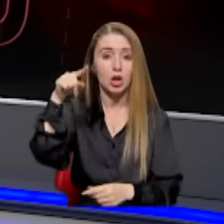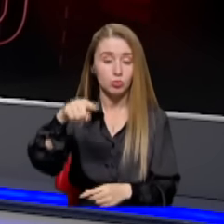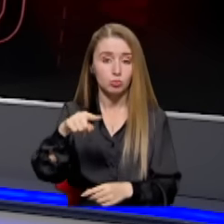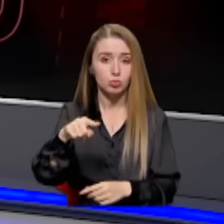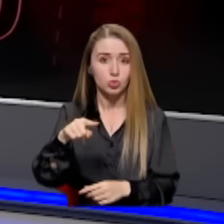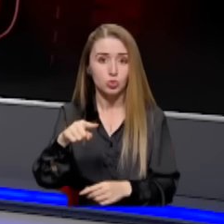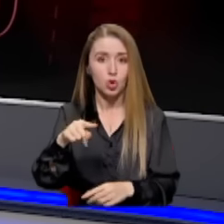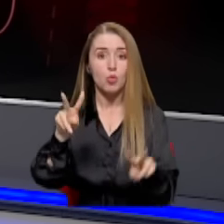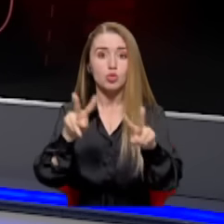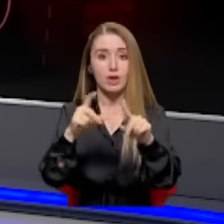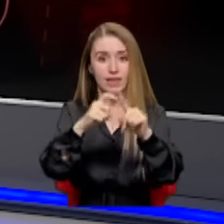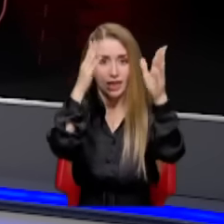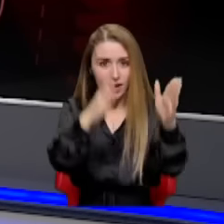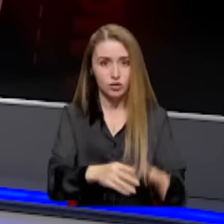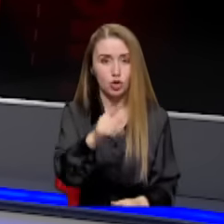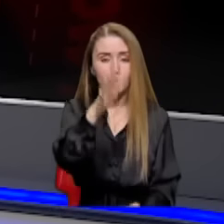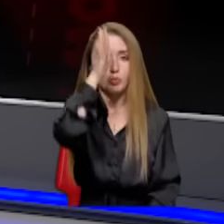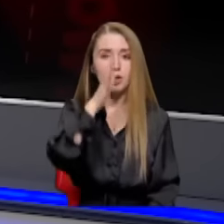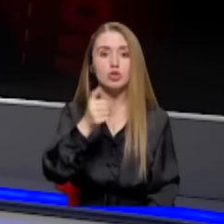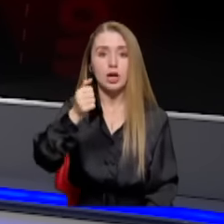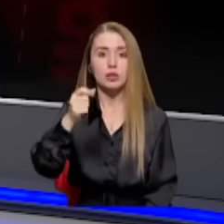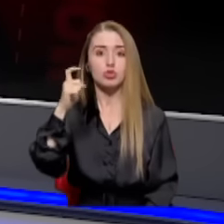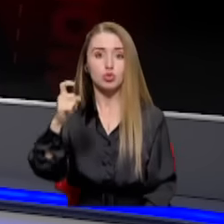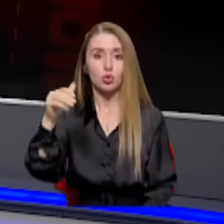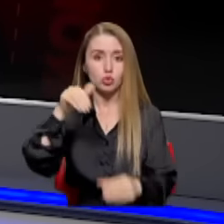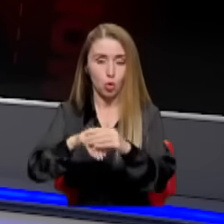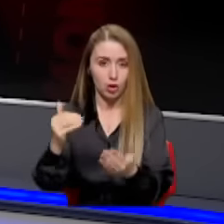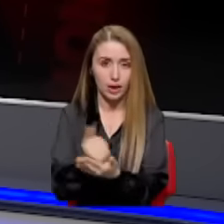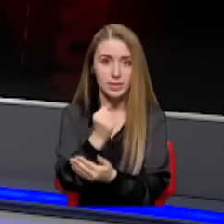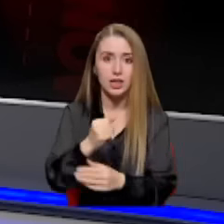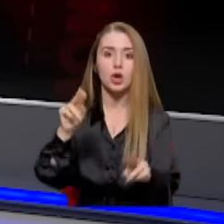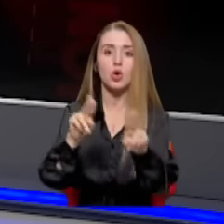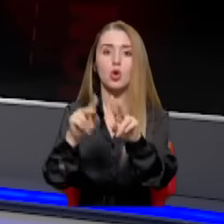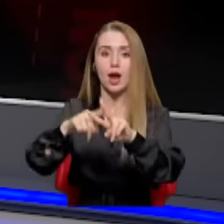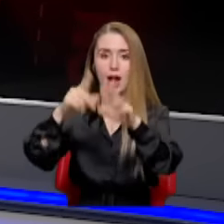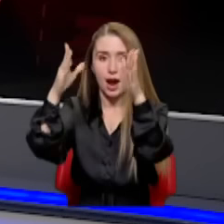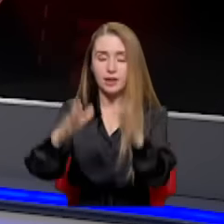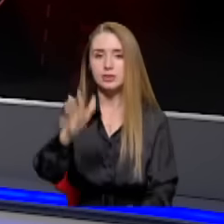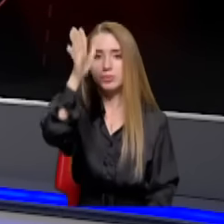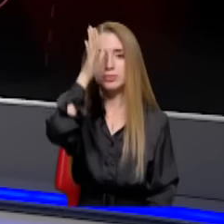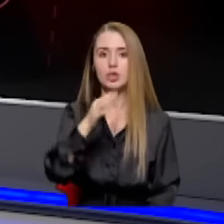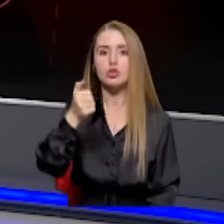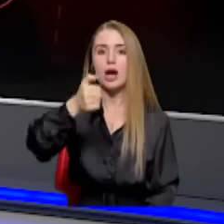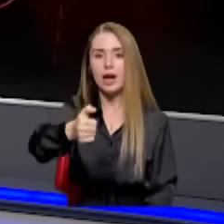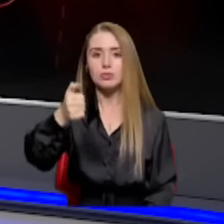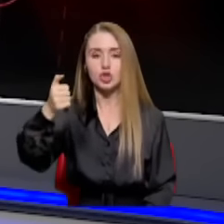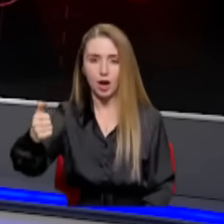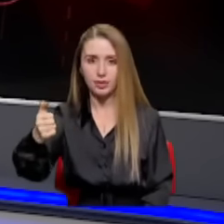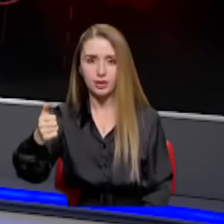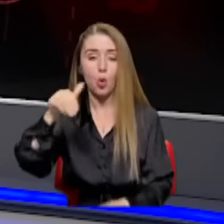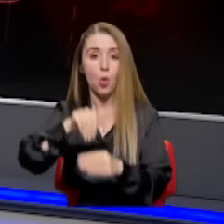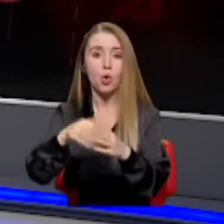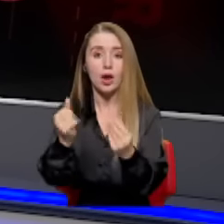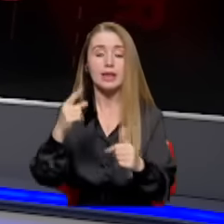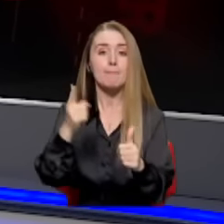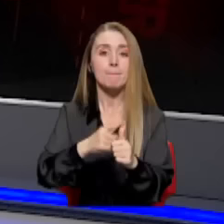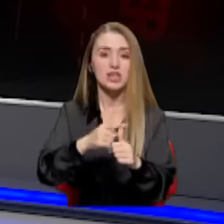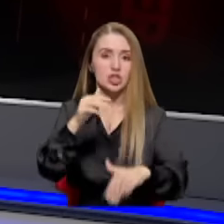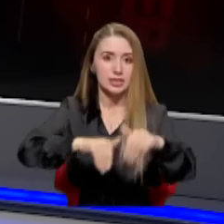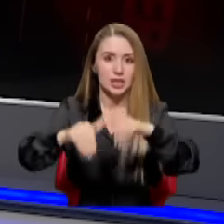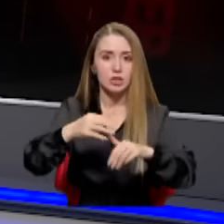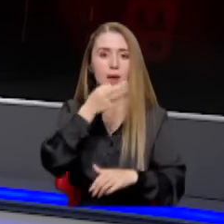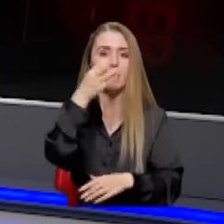Bu sefer Musavat Dervişoğlu 569 oy aldı. Koray Aydın'sa 566. Halbuki birinci turda